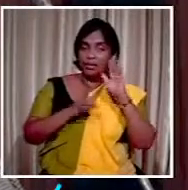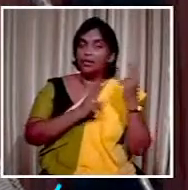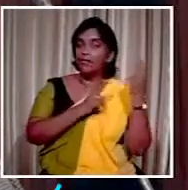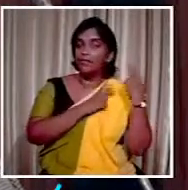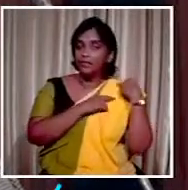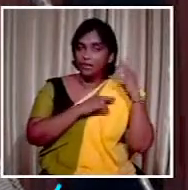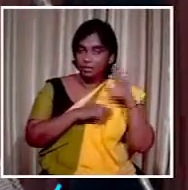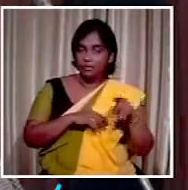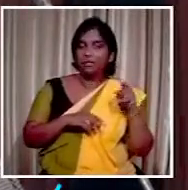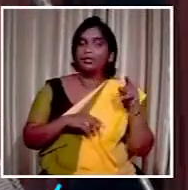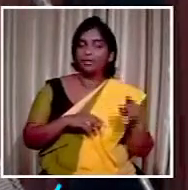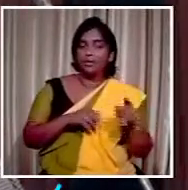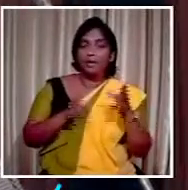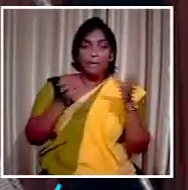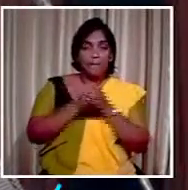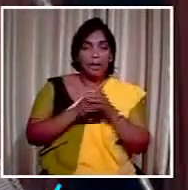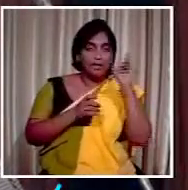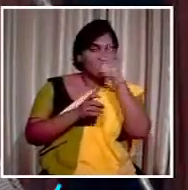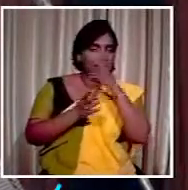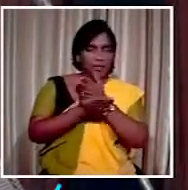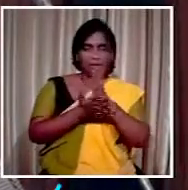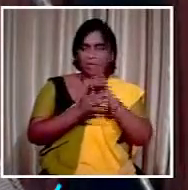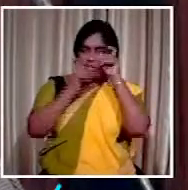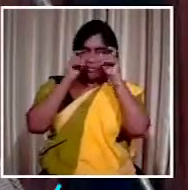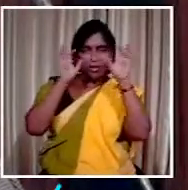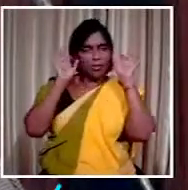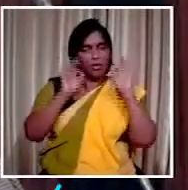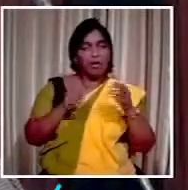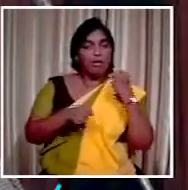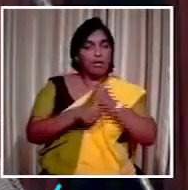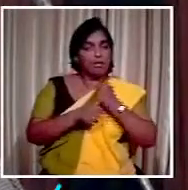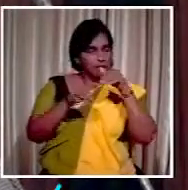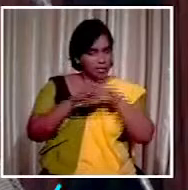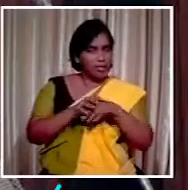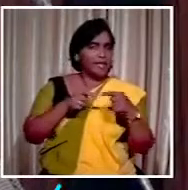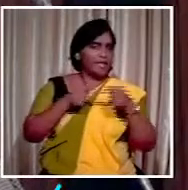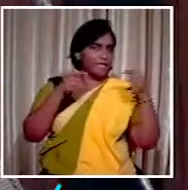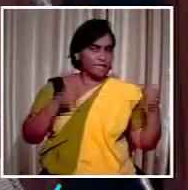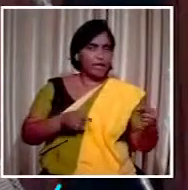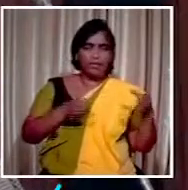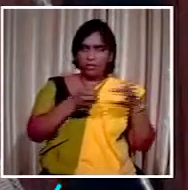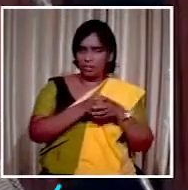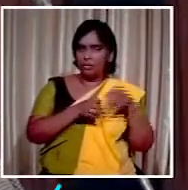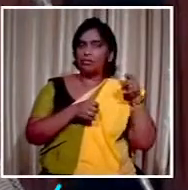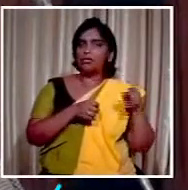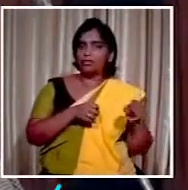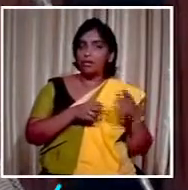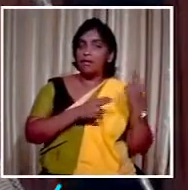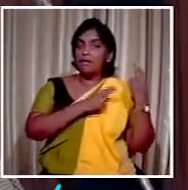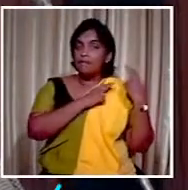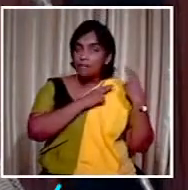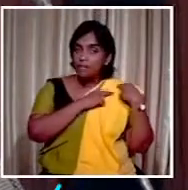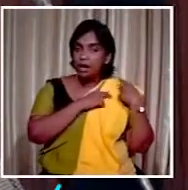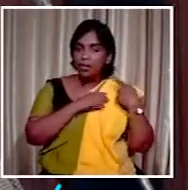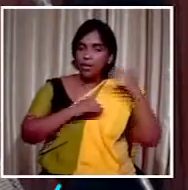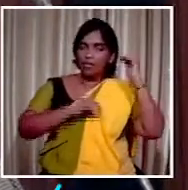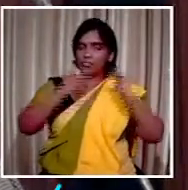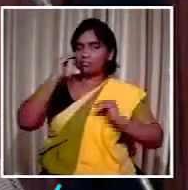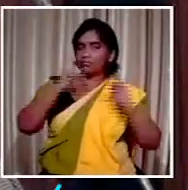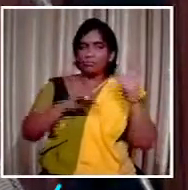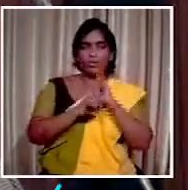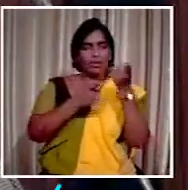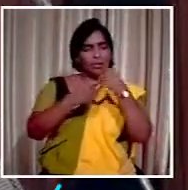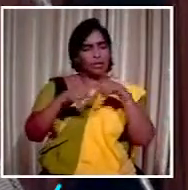තමයි පක්ෂපාත බලන්නේ නැතුව ආණ්ඩු පක්ෂයේද විරුද්ධ පක්ෂයේද කියලා වගකීමේ අඩු වැඩිවීමක් නැහැ. එක